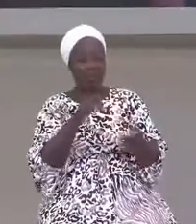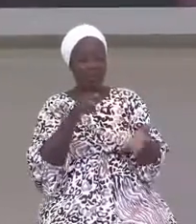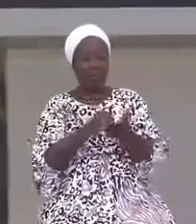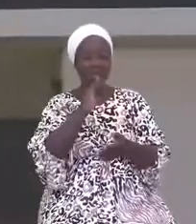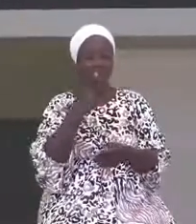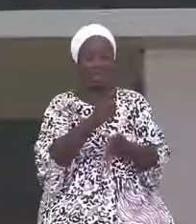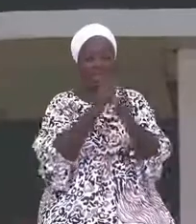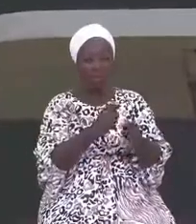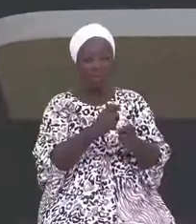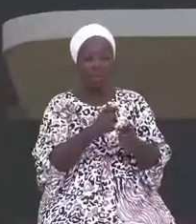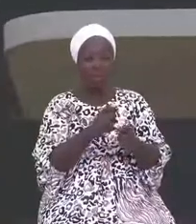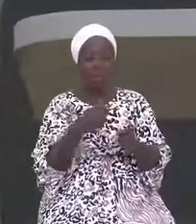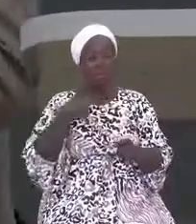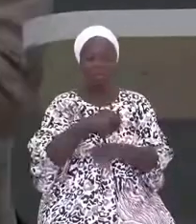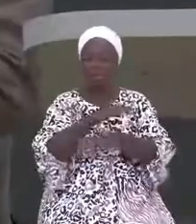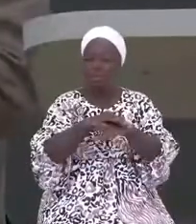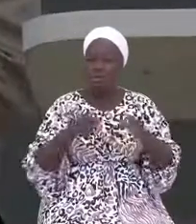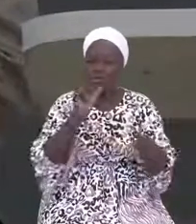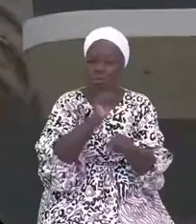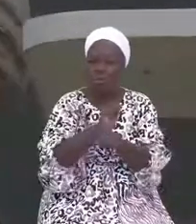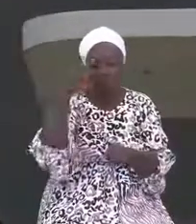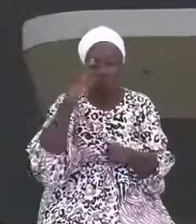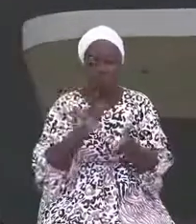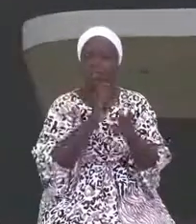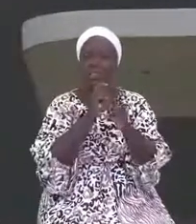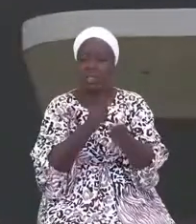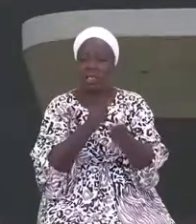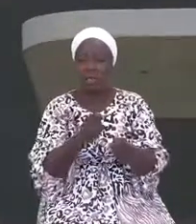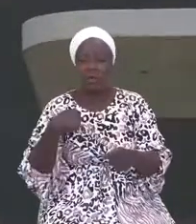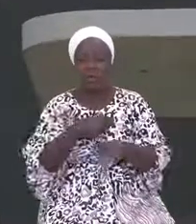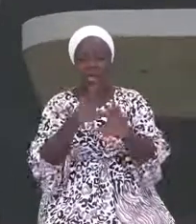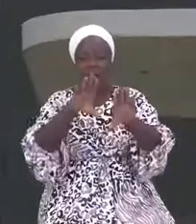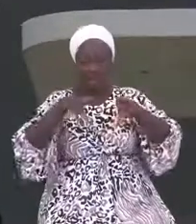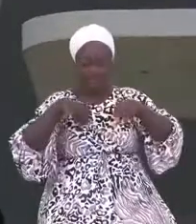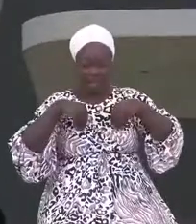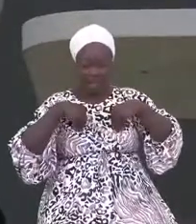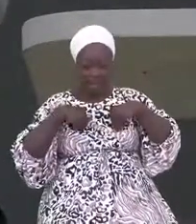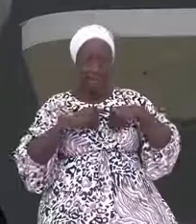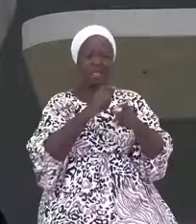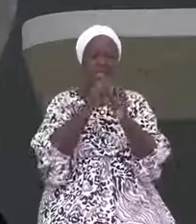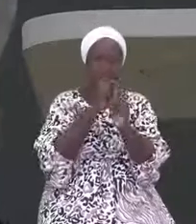c'est un don. Nous ne travaillons pas pour un don, nous acceptons le don